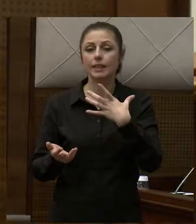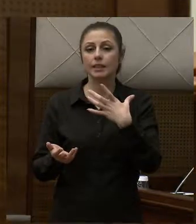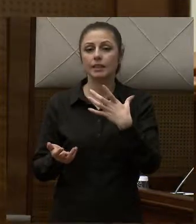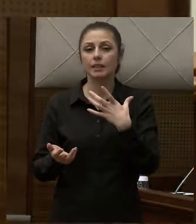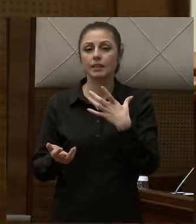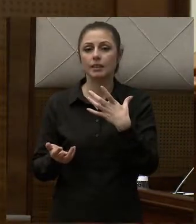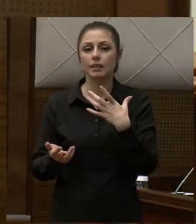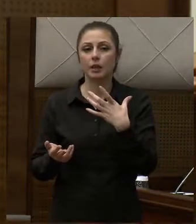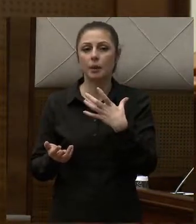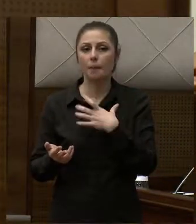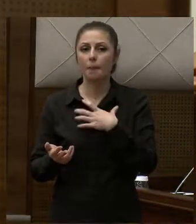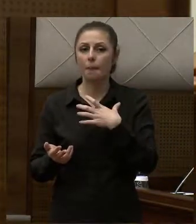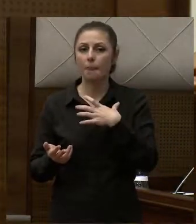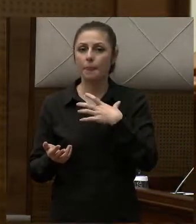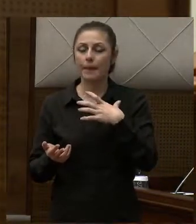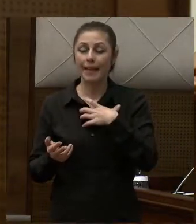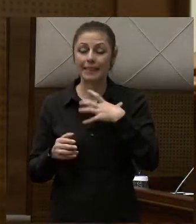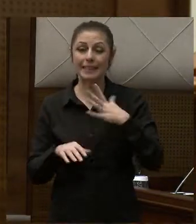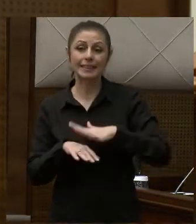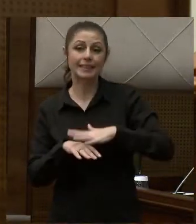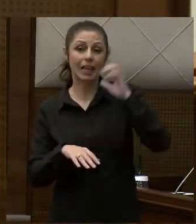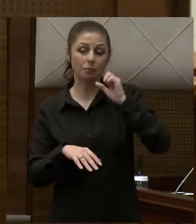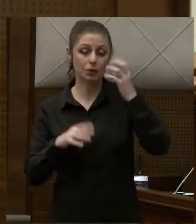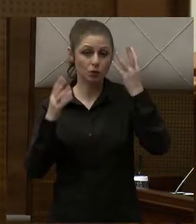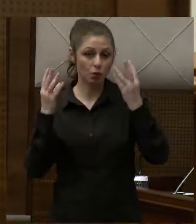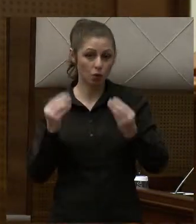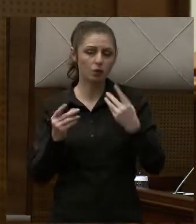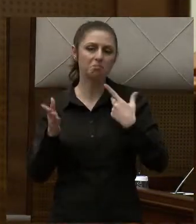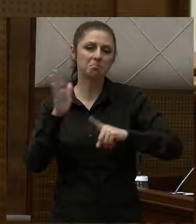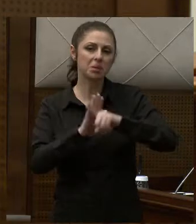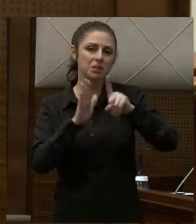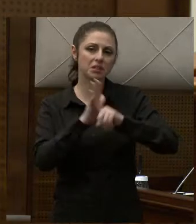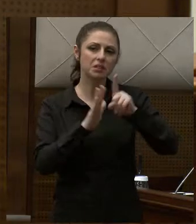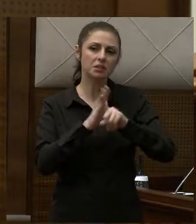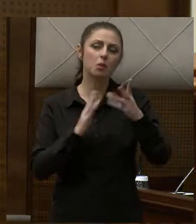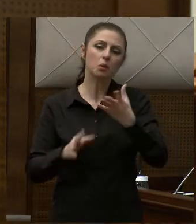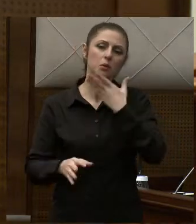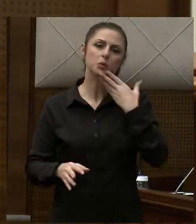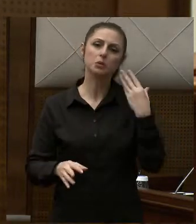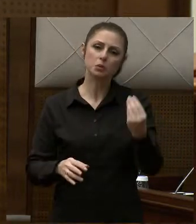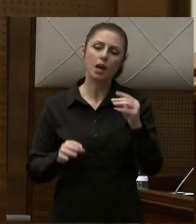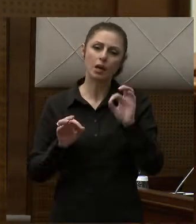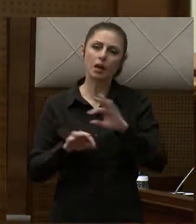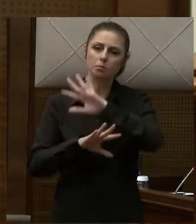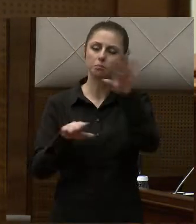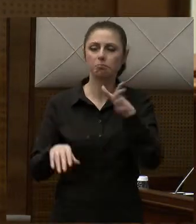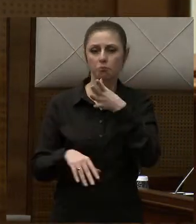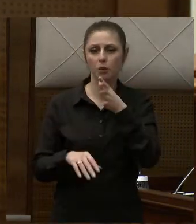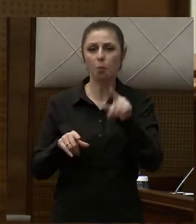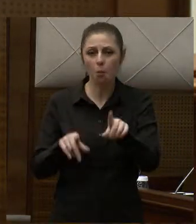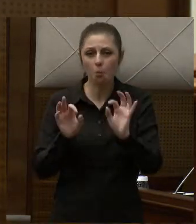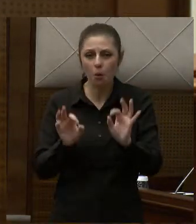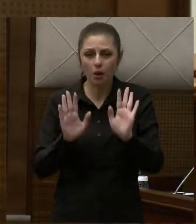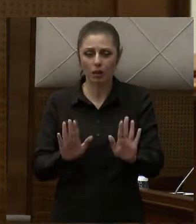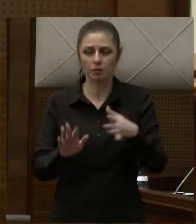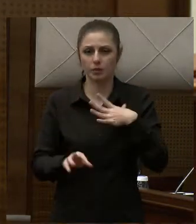uluslararası anlamda temsil ettiği alanlardaki başarılarıyla ilgili olsun, güzel bir şekilde anıldığını biliyorum ve bundan sonra da böyle kalmasını